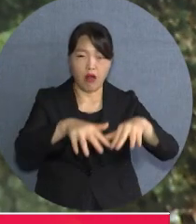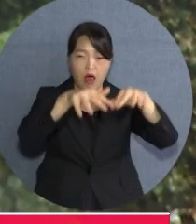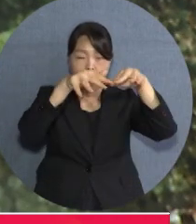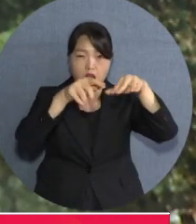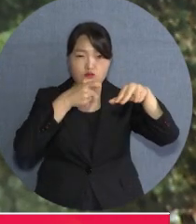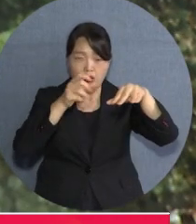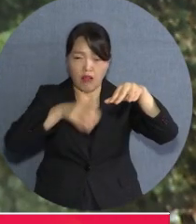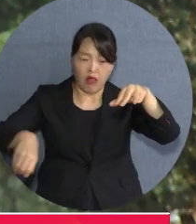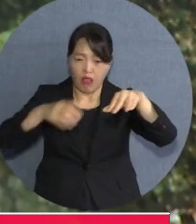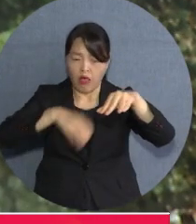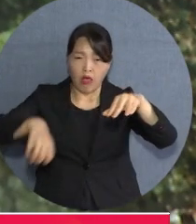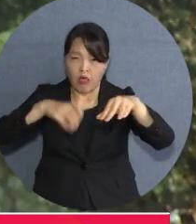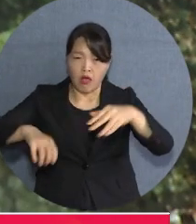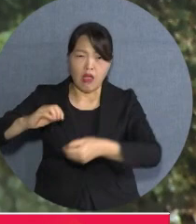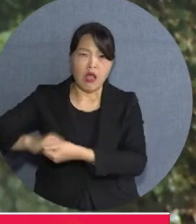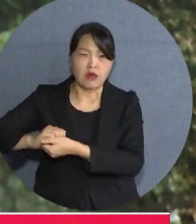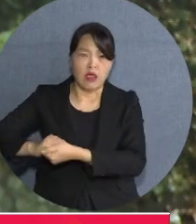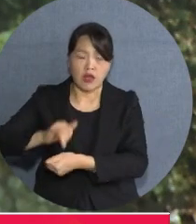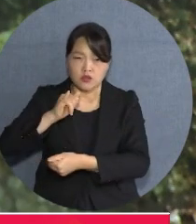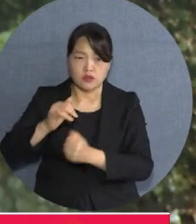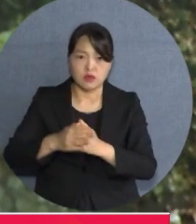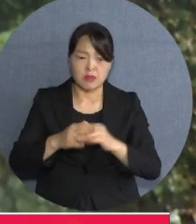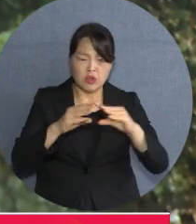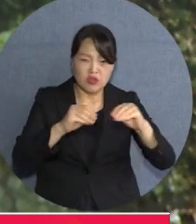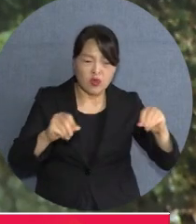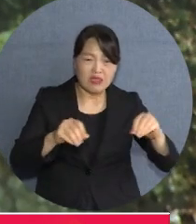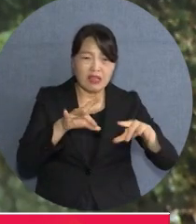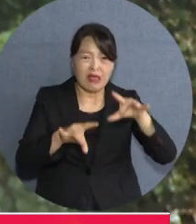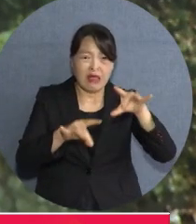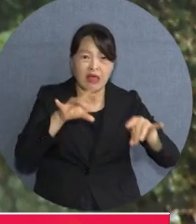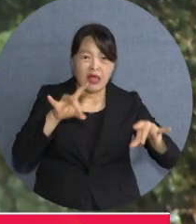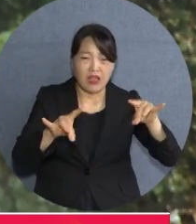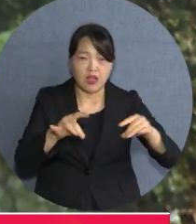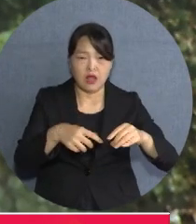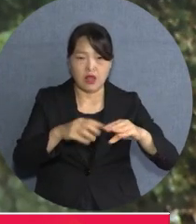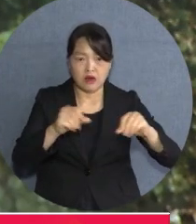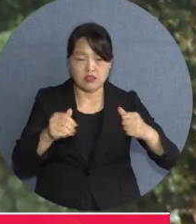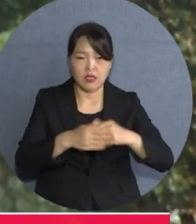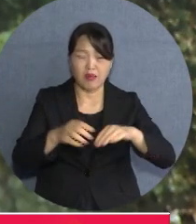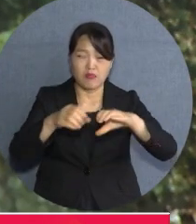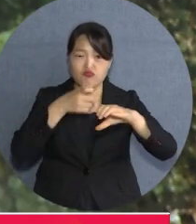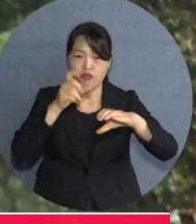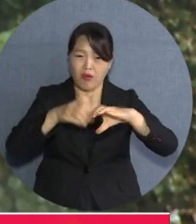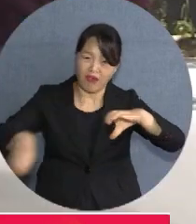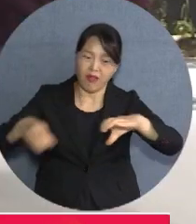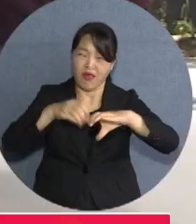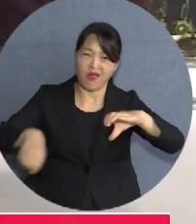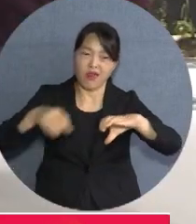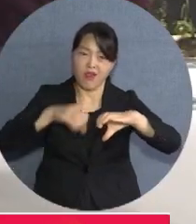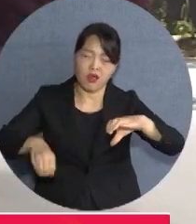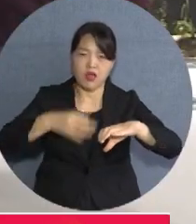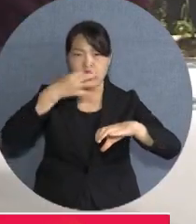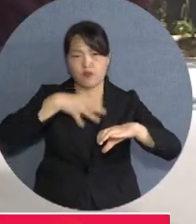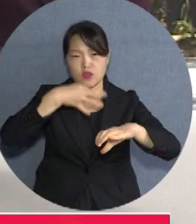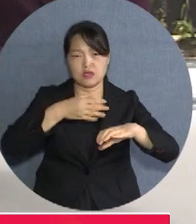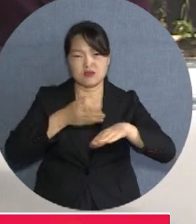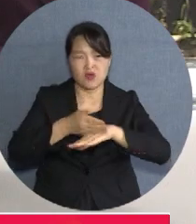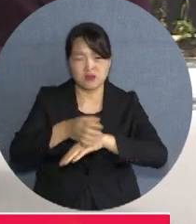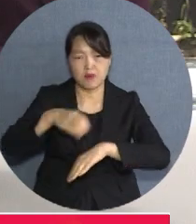많은 데다가 또 현장이 흙탕물로 이제 뻘 수준의 흙탕물이 가득 차고 있기 때문에 실종자 수색이 상당히 힘겨운